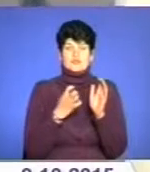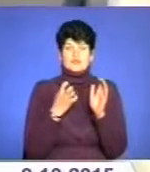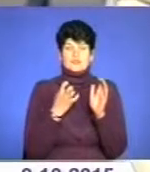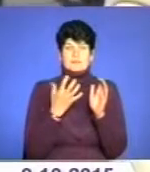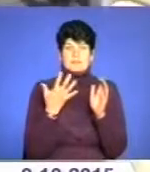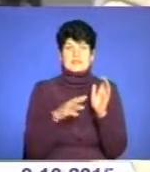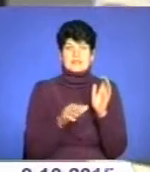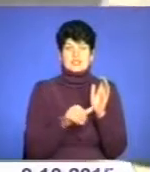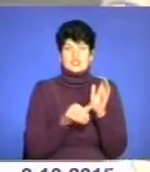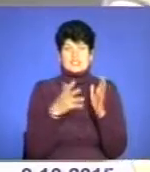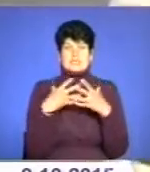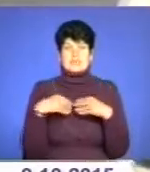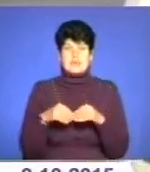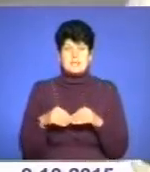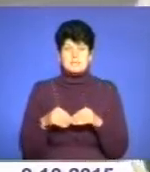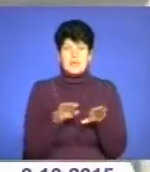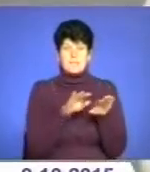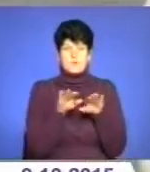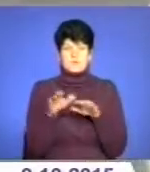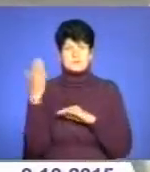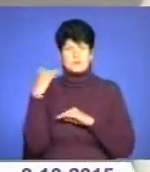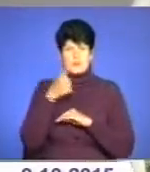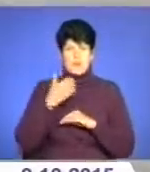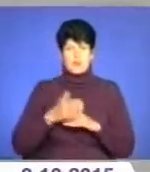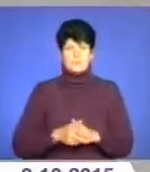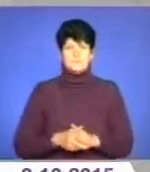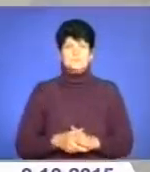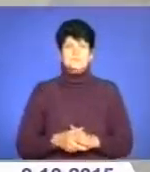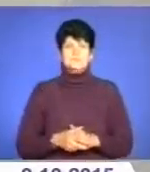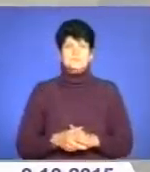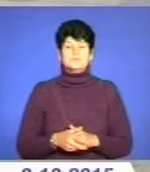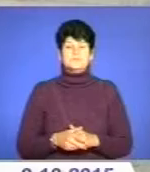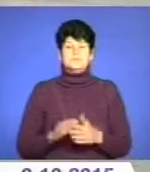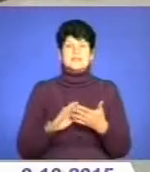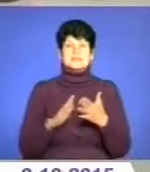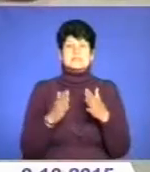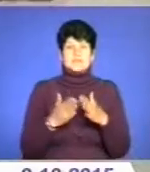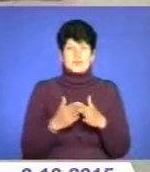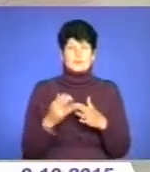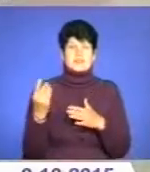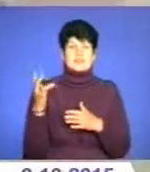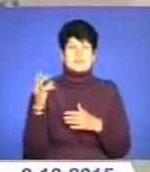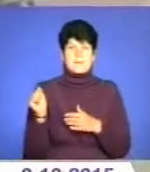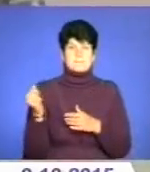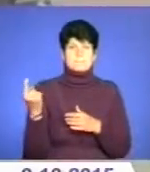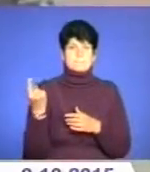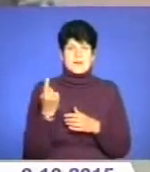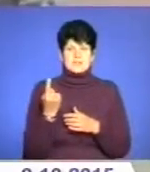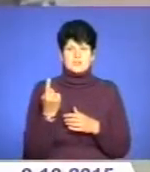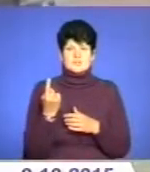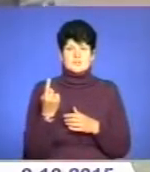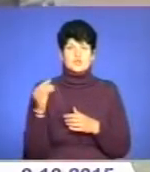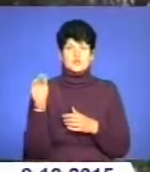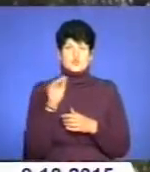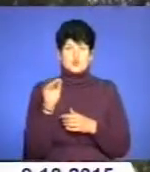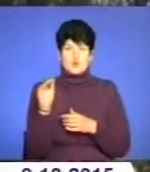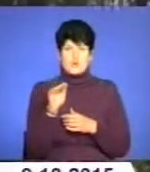996 сімей. Для порівняння з минулим роком, станом на перше, якщо брати на 1